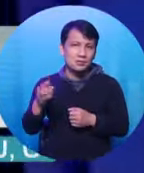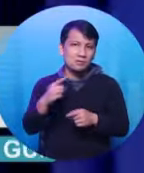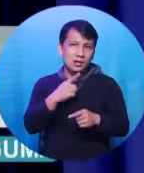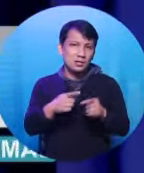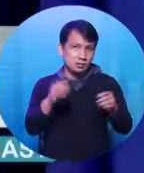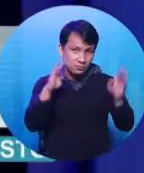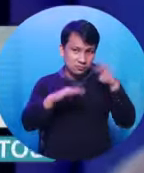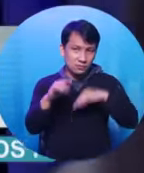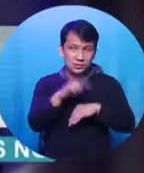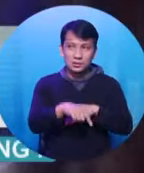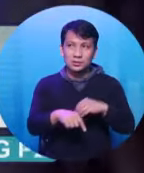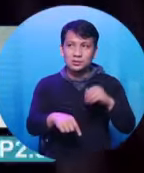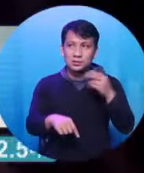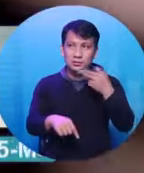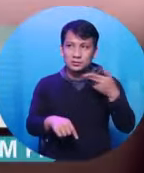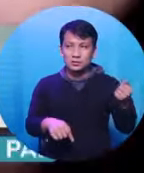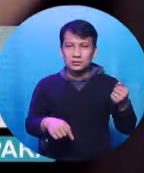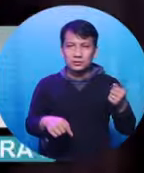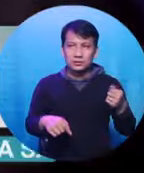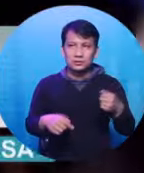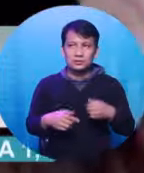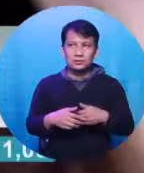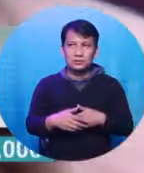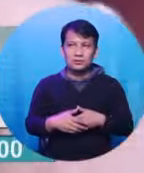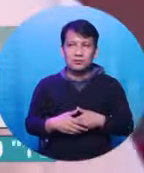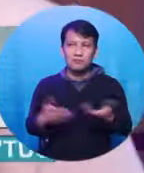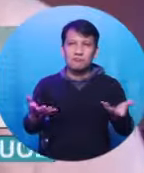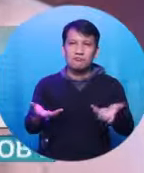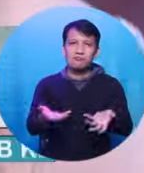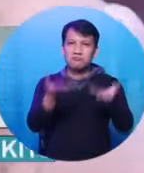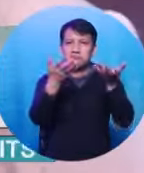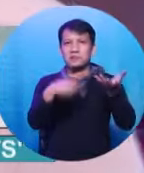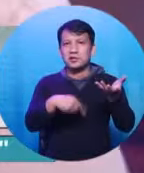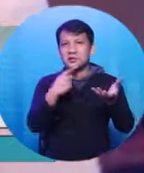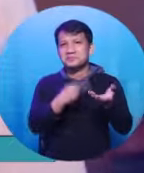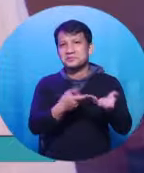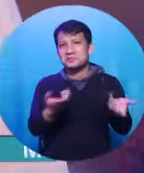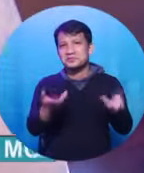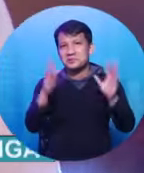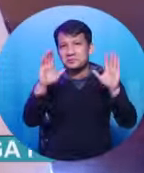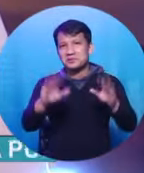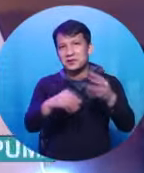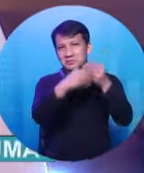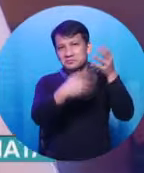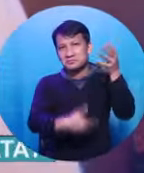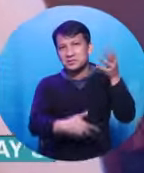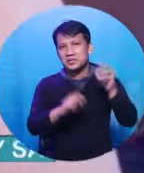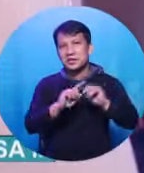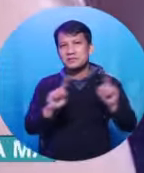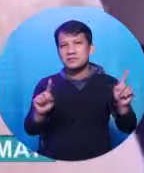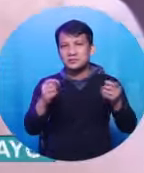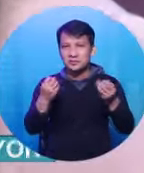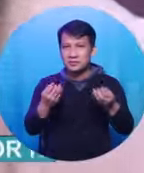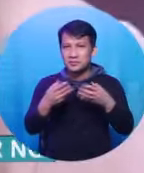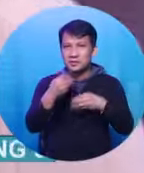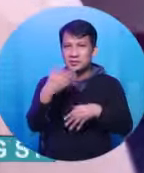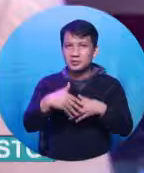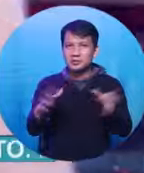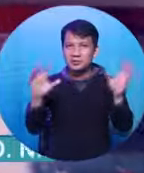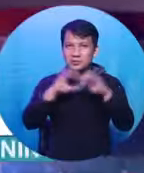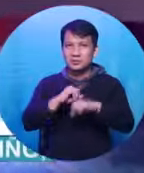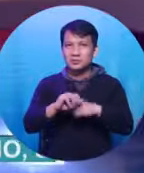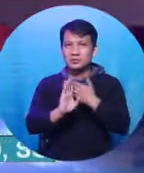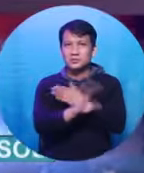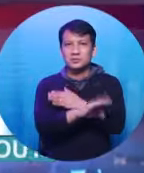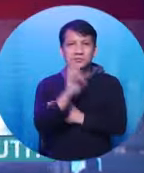problema, Angelica. Haba ng hair? O, di ba? Talagang ganun yung mga nakikita natin mga komento rito, Idol Rafi. So, eto yung roundup na ron.